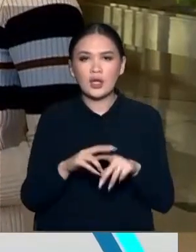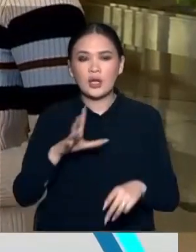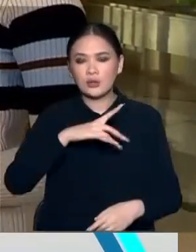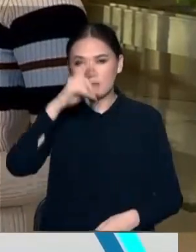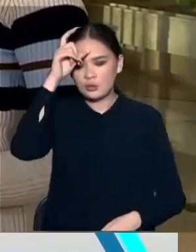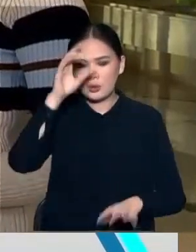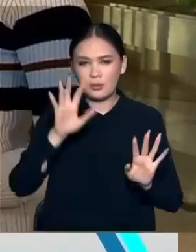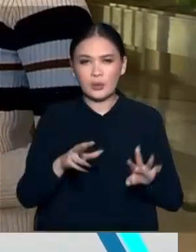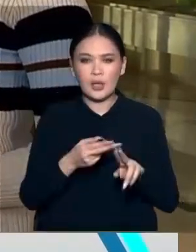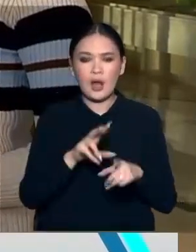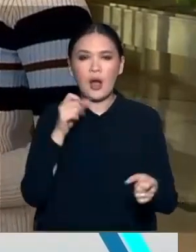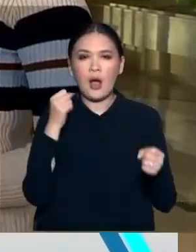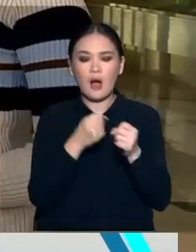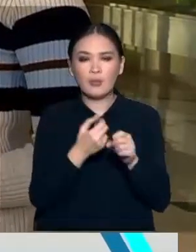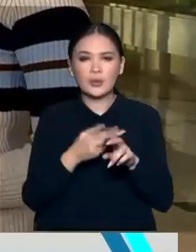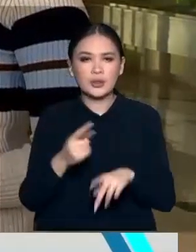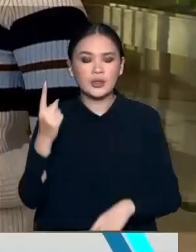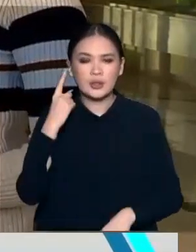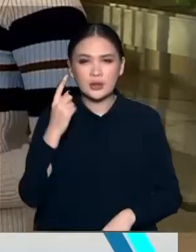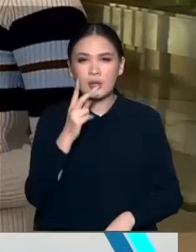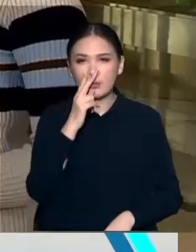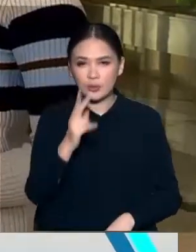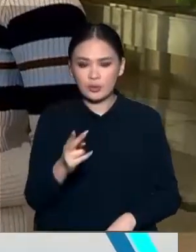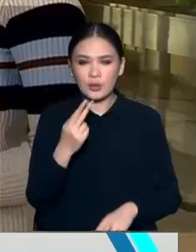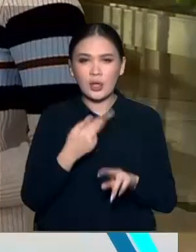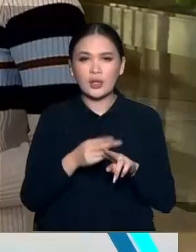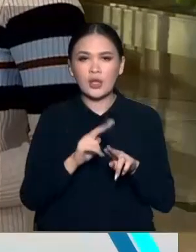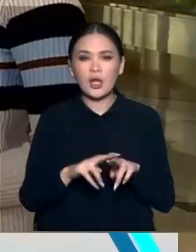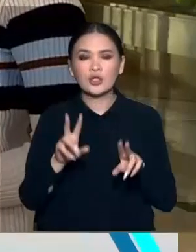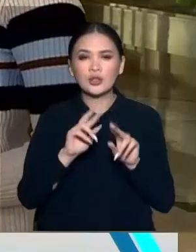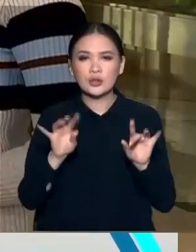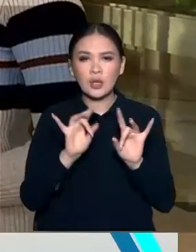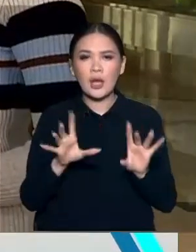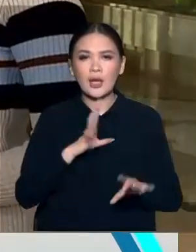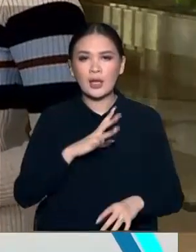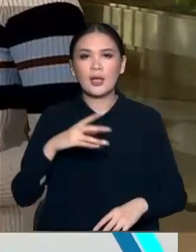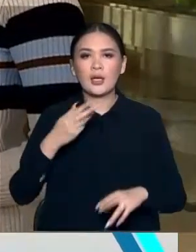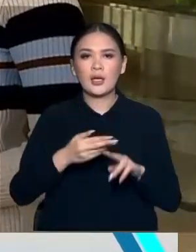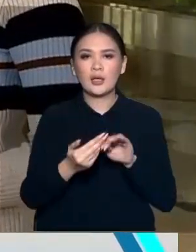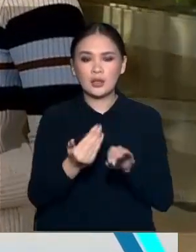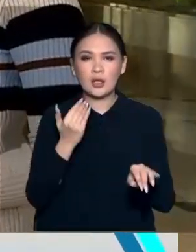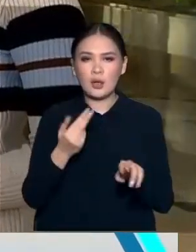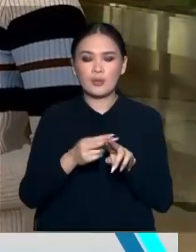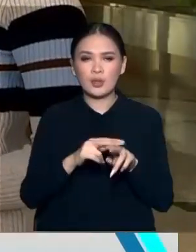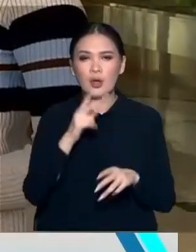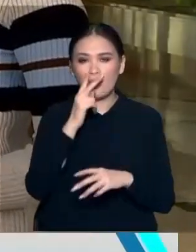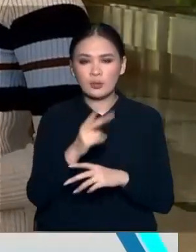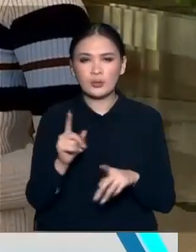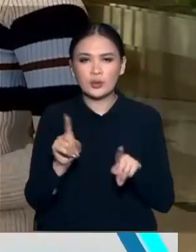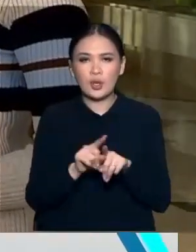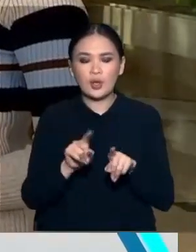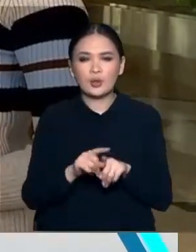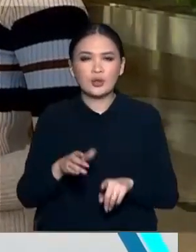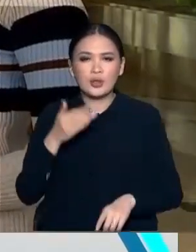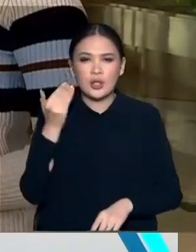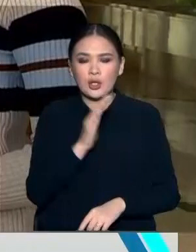жатқан алапат апатты естіп біліп отырмыз. Шыны керек, экранның бер жағында отырып қараудың өзі оңай